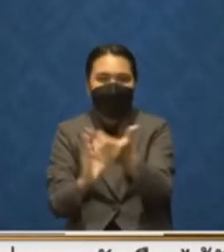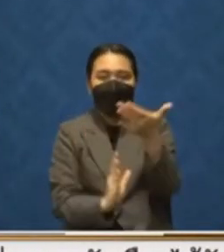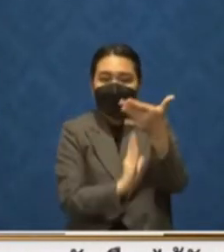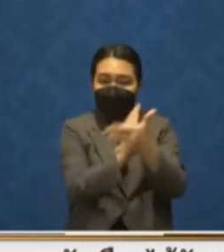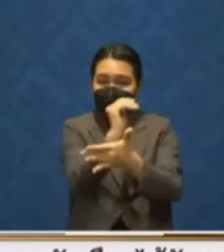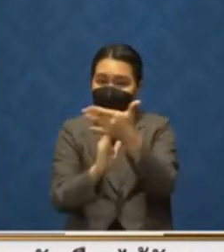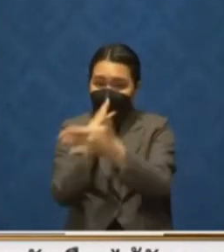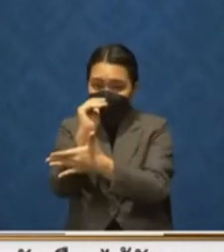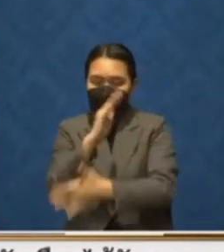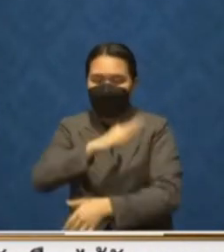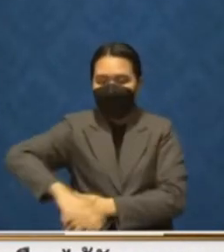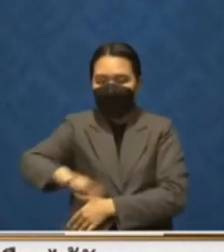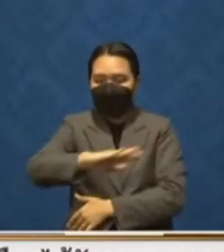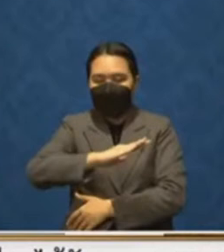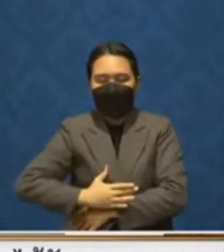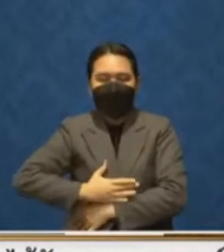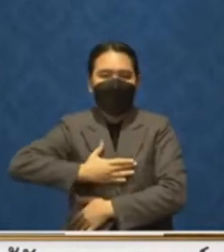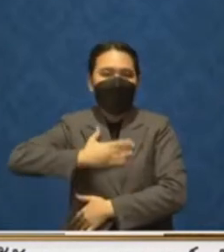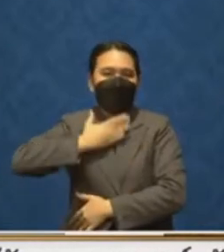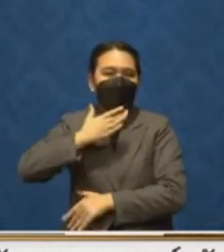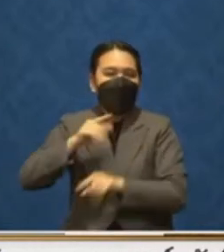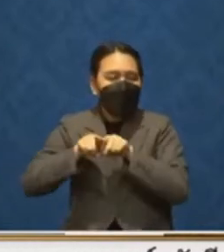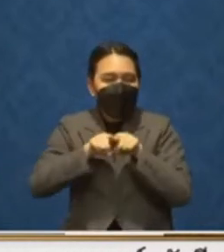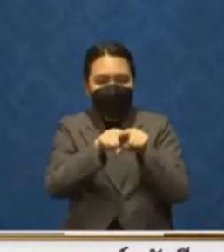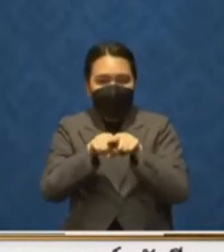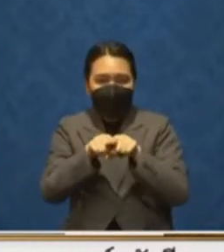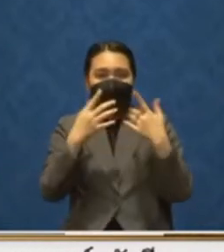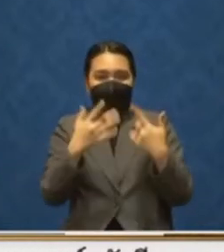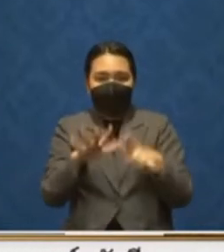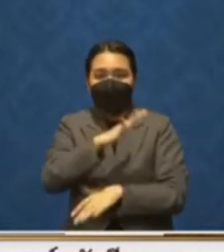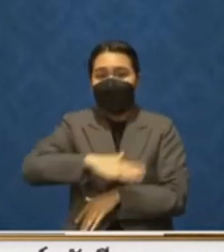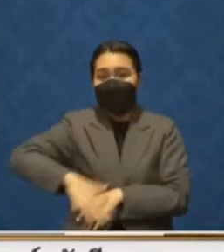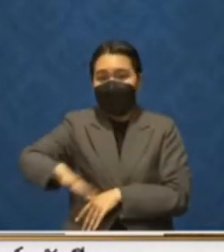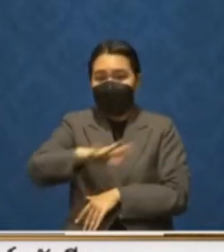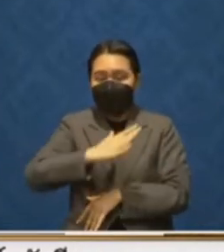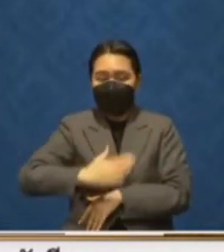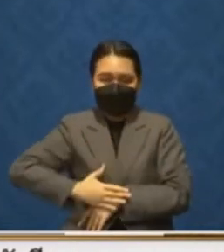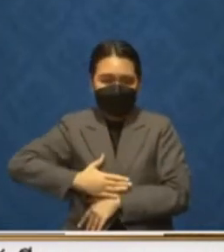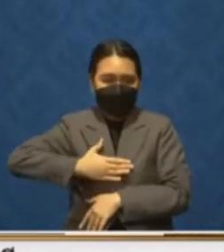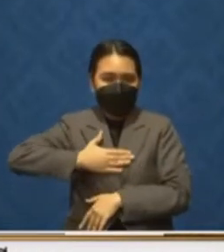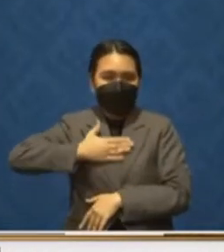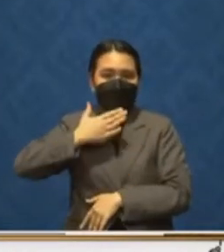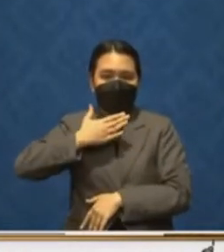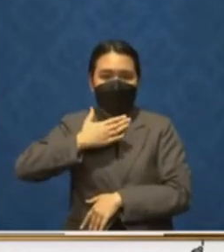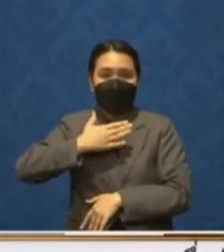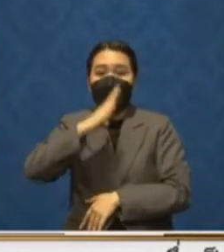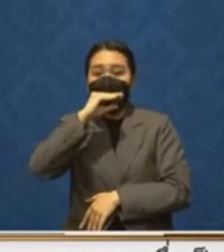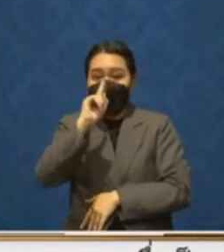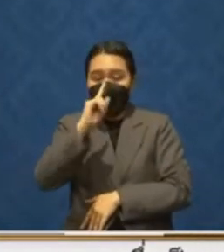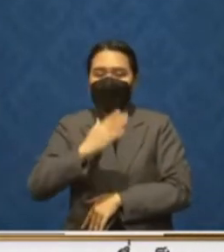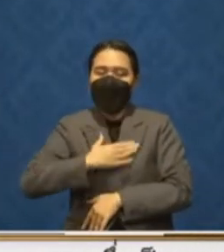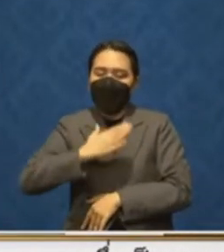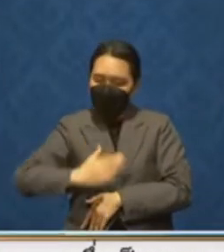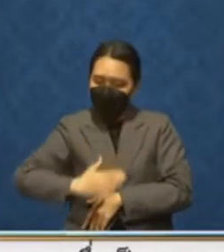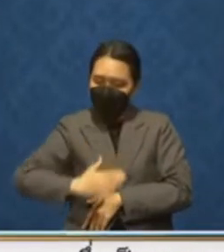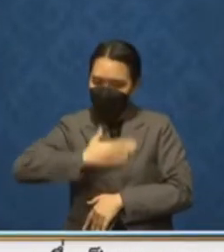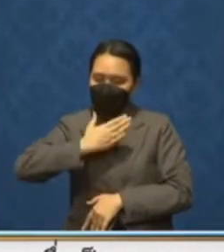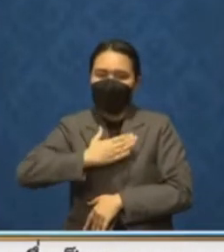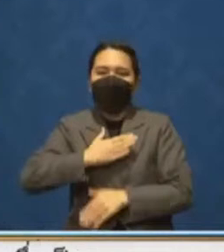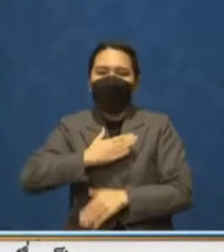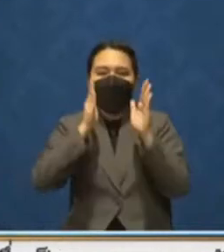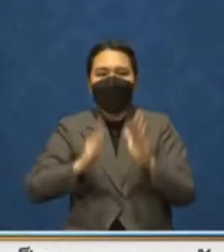เป็นความภาคภูมิใจของเราทุกคนแล้วเราจะได้ชื่นออกมาทุกคนเก้าพม่าเราภูมิใจที่เราเป็นคนไทย